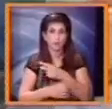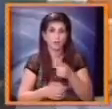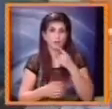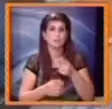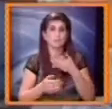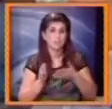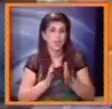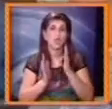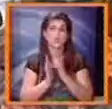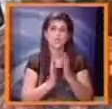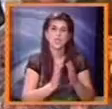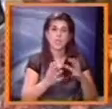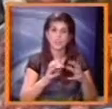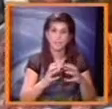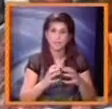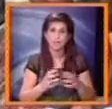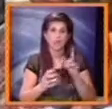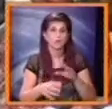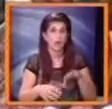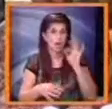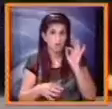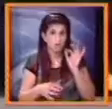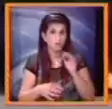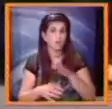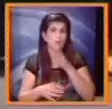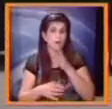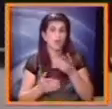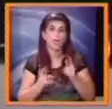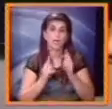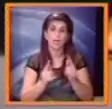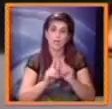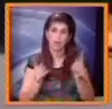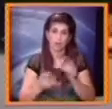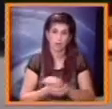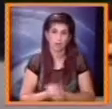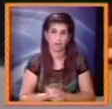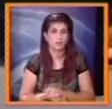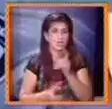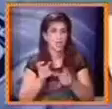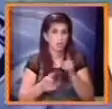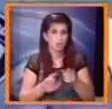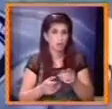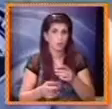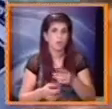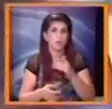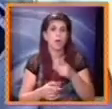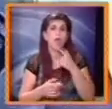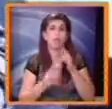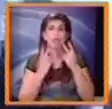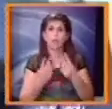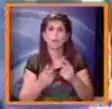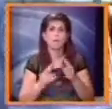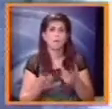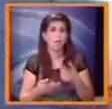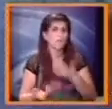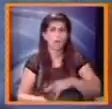בניסיונות להשליט סדר בכפר, ואפשר לפתור את הסכסוכים בדרכים אחרות. אבל הם לא נותנים שום כבוד. אם אשכן מתנקמים, אז מה, איפה